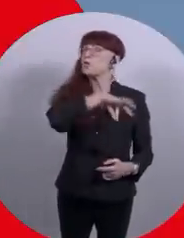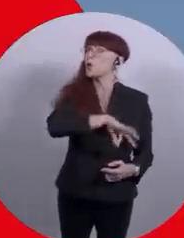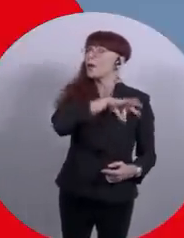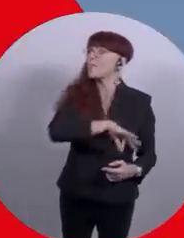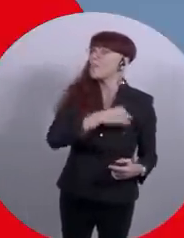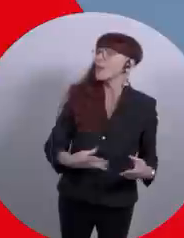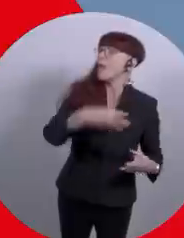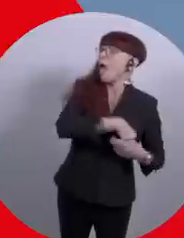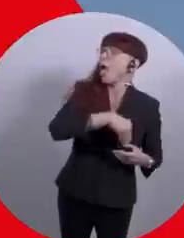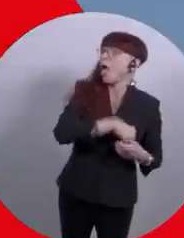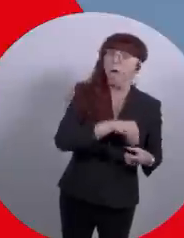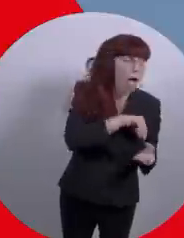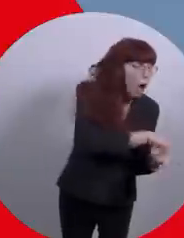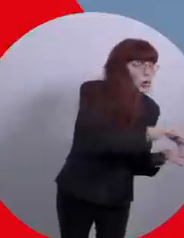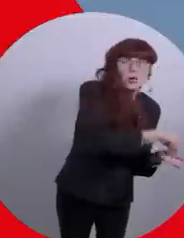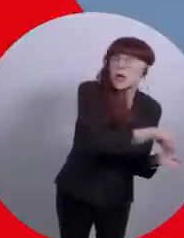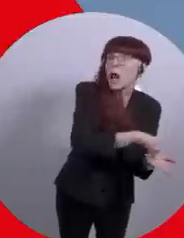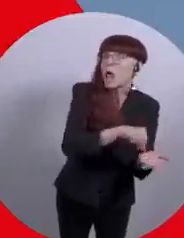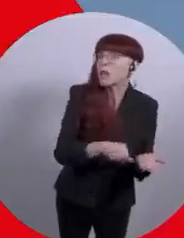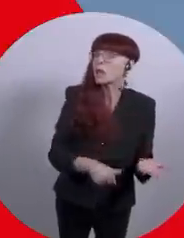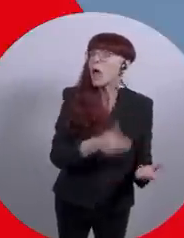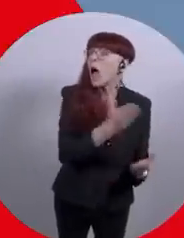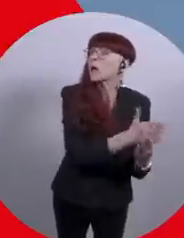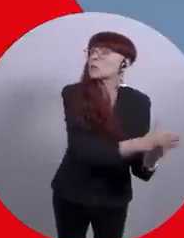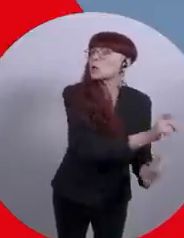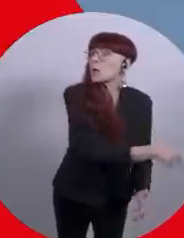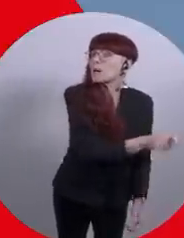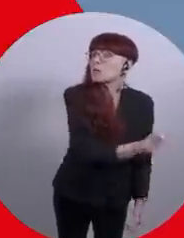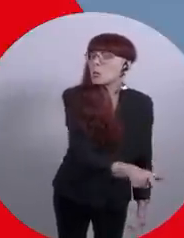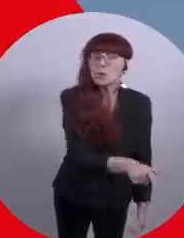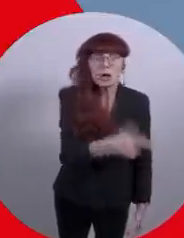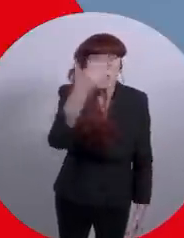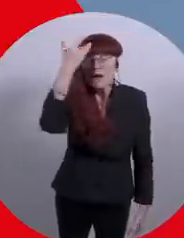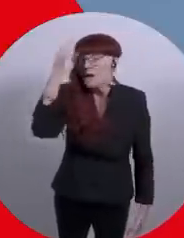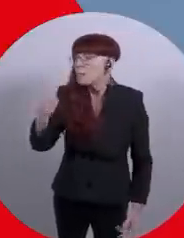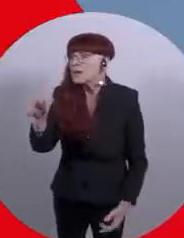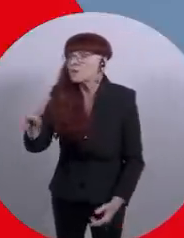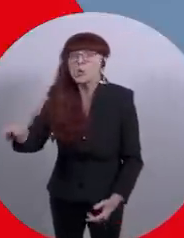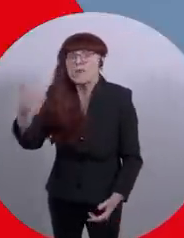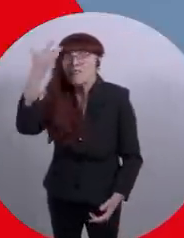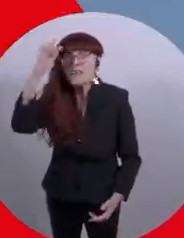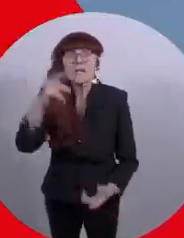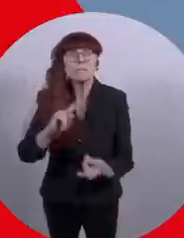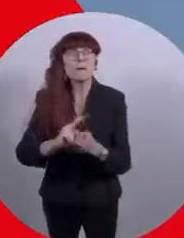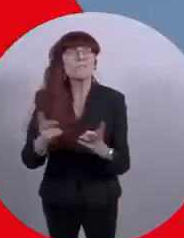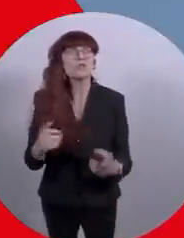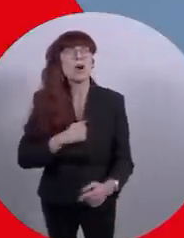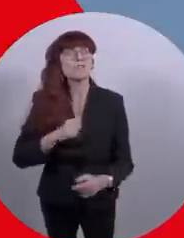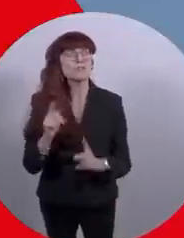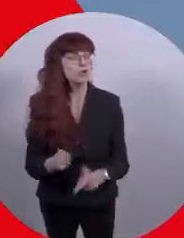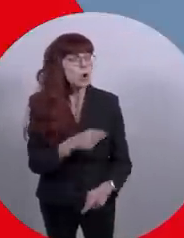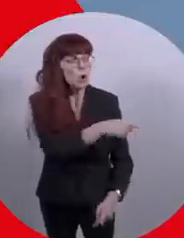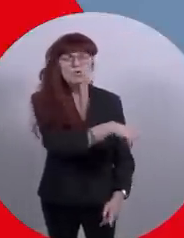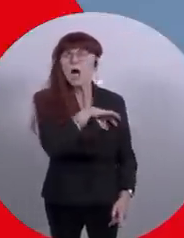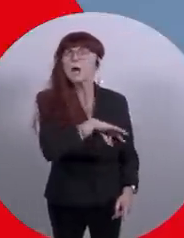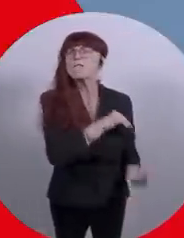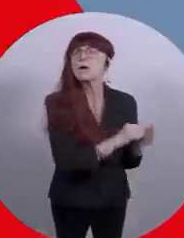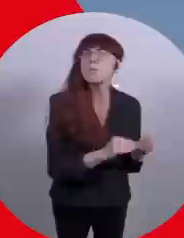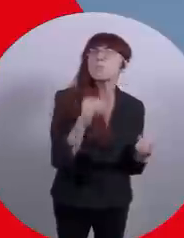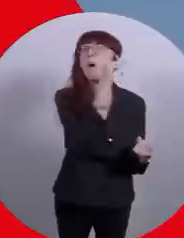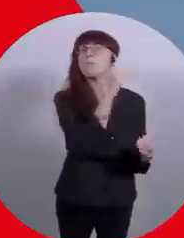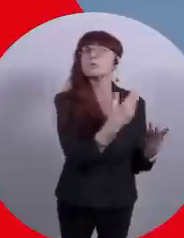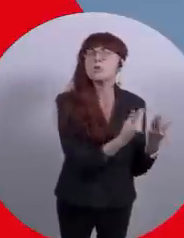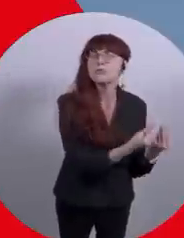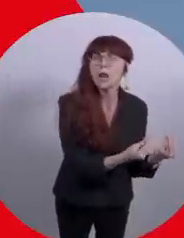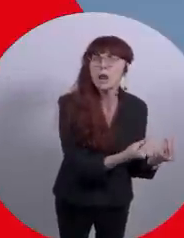die Situation ausnutzen für die Leute wo man gar nicht wissen wie man träumt kommen und zusätzlich auch noch ihre Gewinne maximieren deswegen